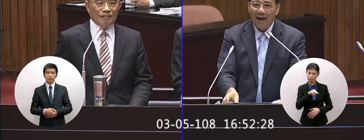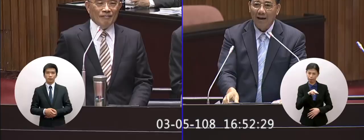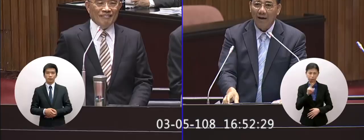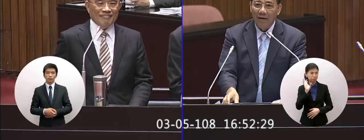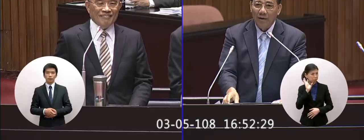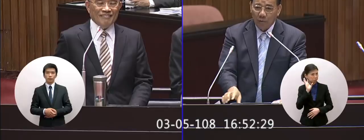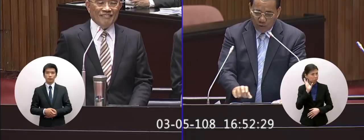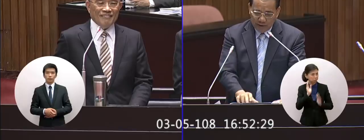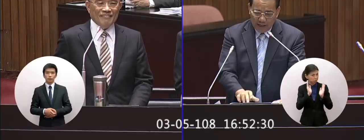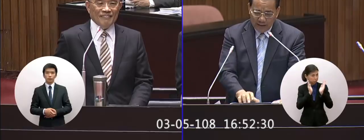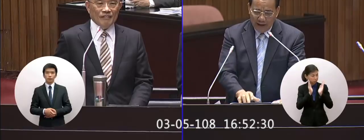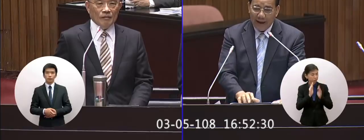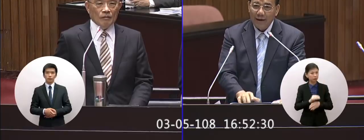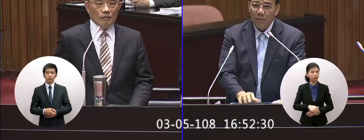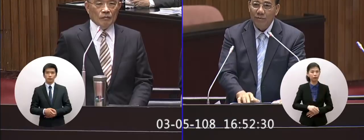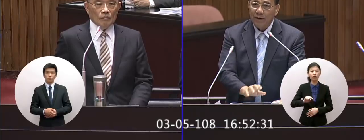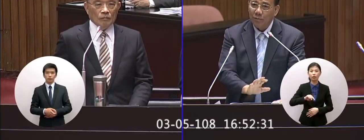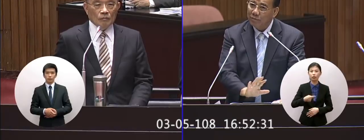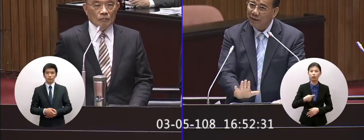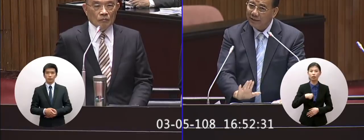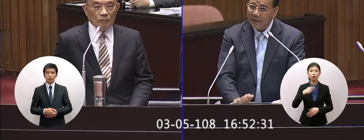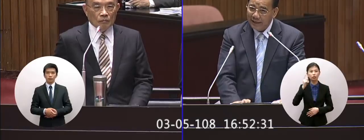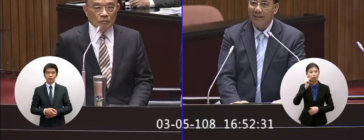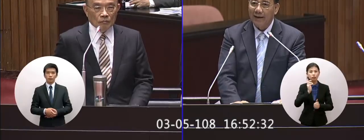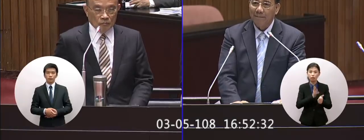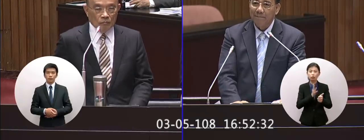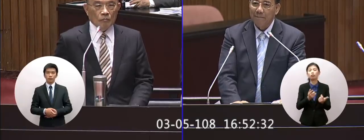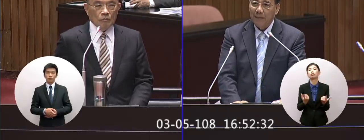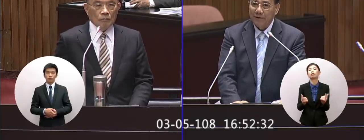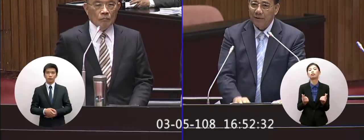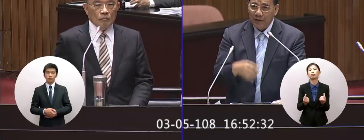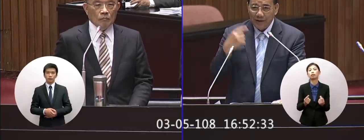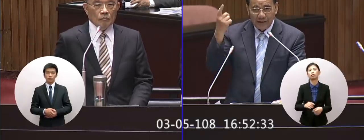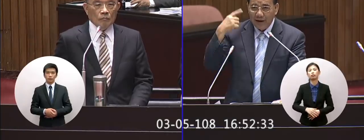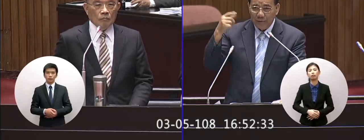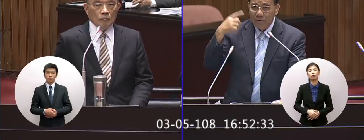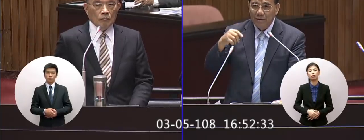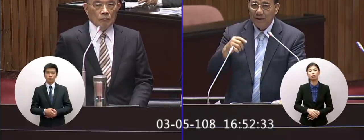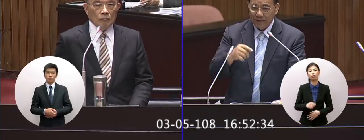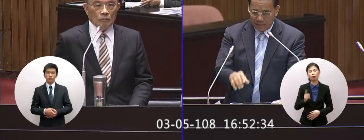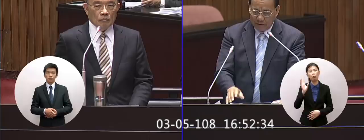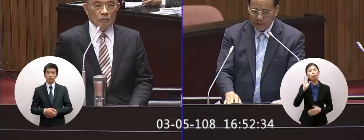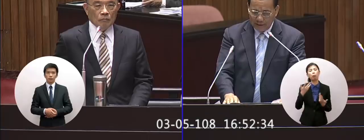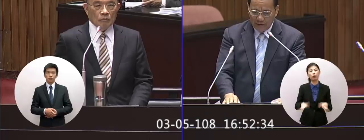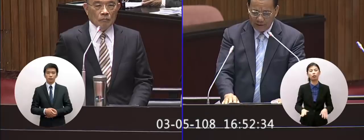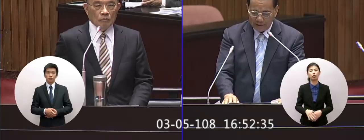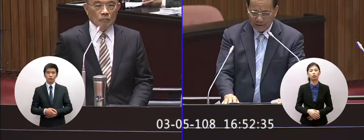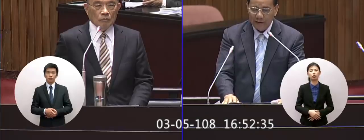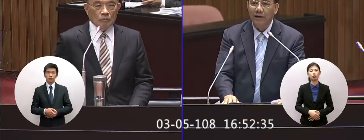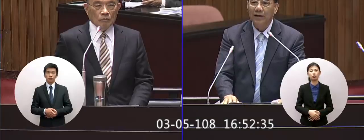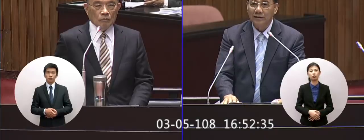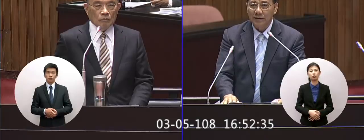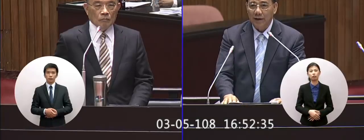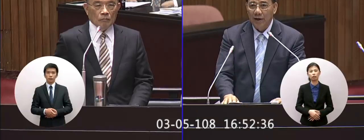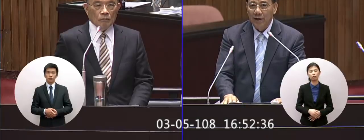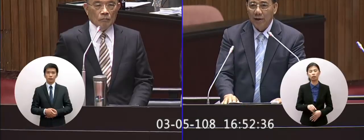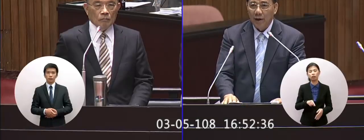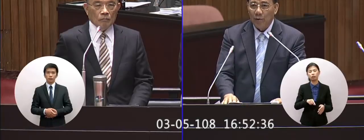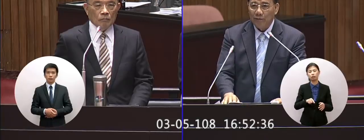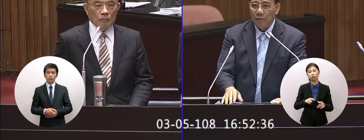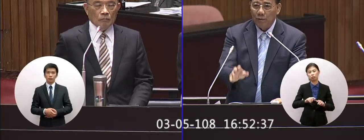真的听了哈、哦。我接下来要问的问题是一样的，你已经耳闻过，我想有一些事你可以